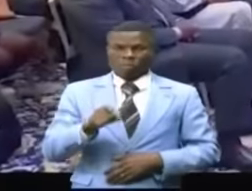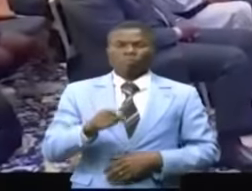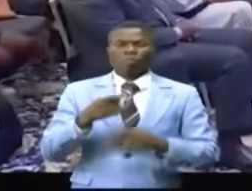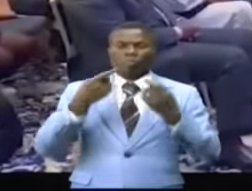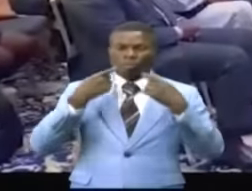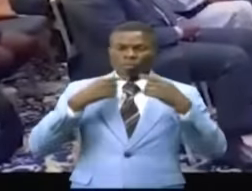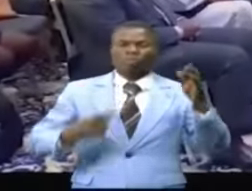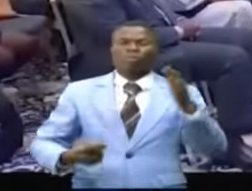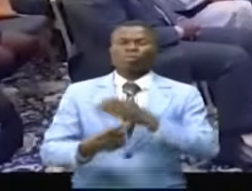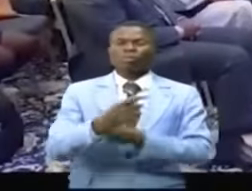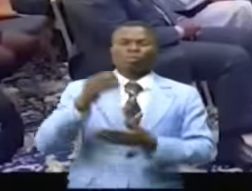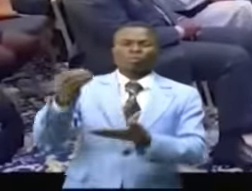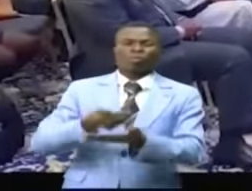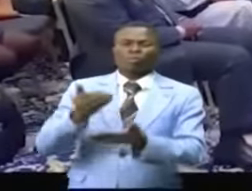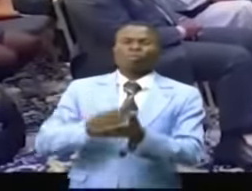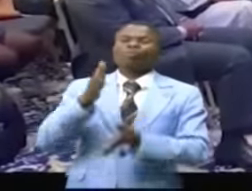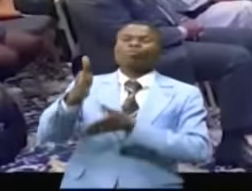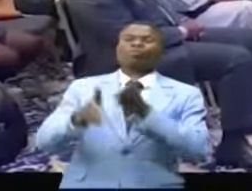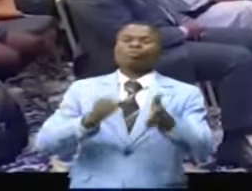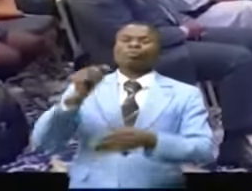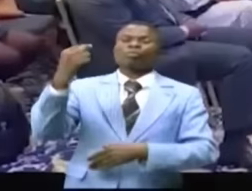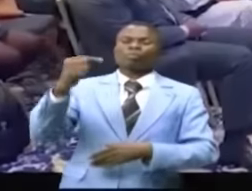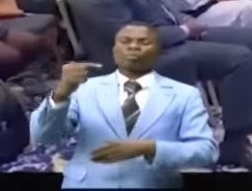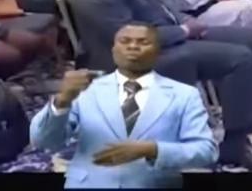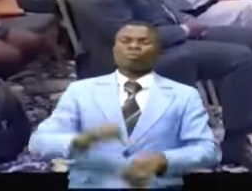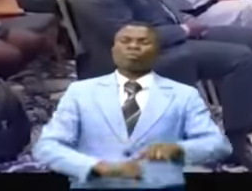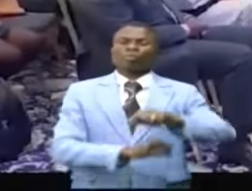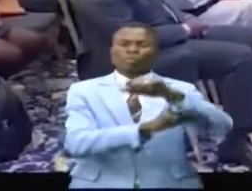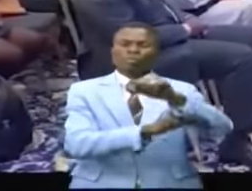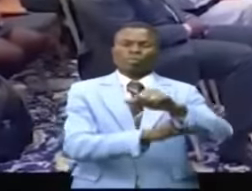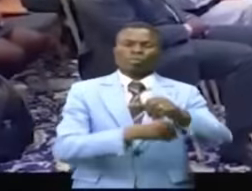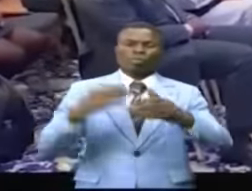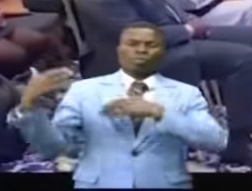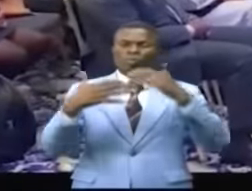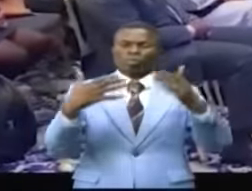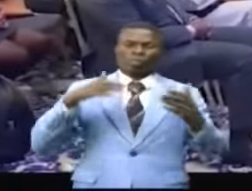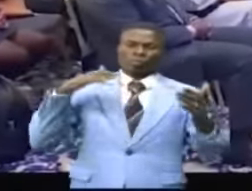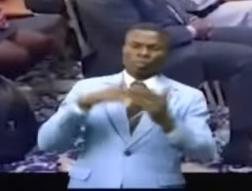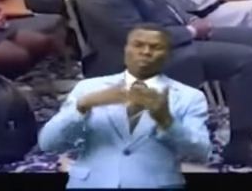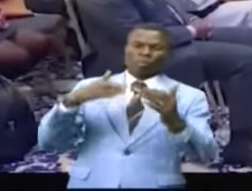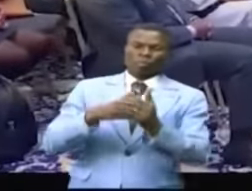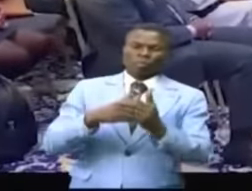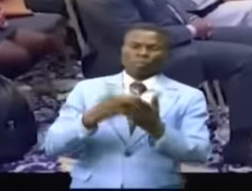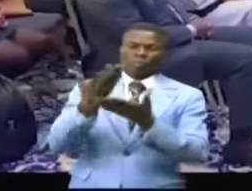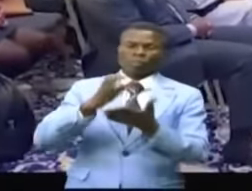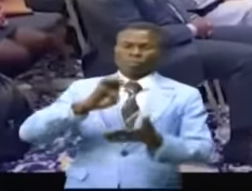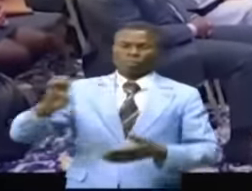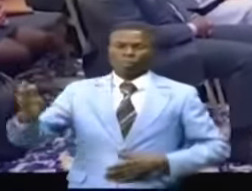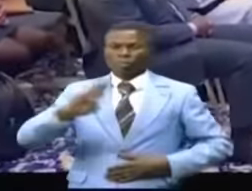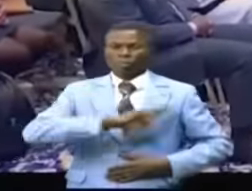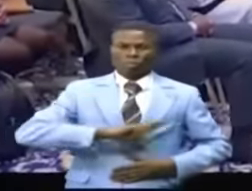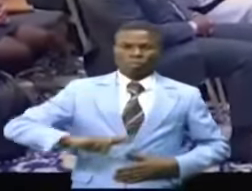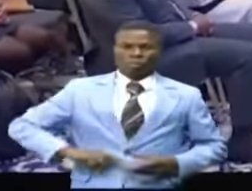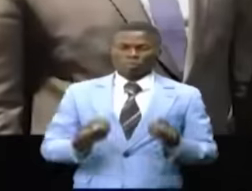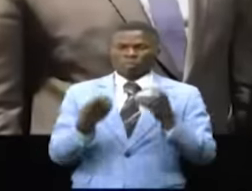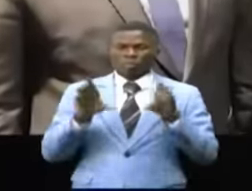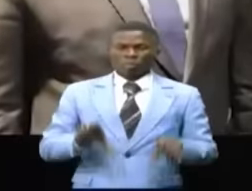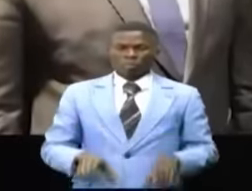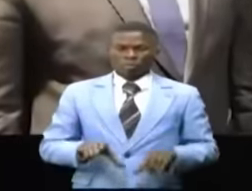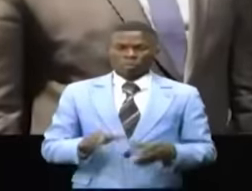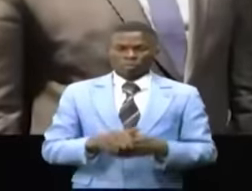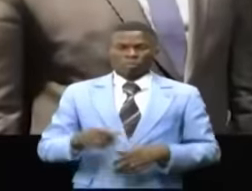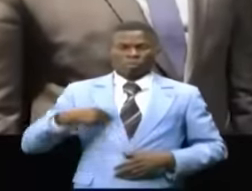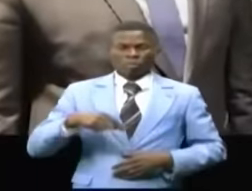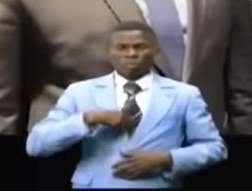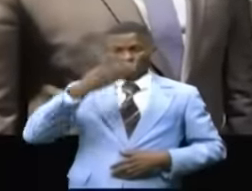dénoncer l'exploitation illicite des minéraux favorisés par la guerre d'agression dans la partie est de la RDC. Nous n'avons